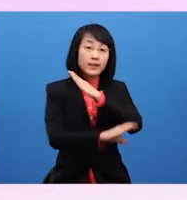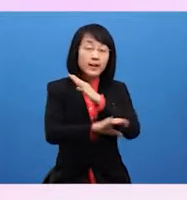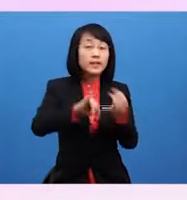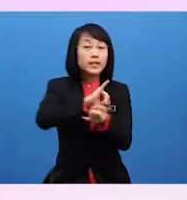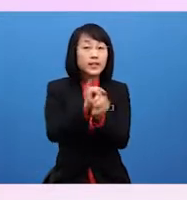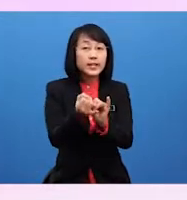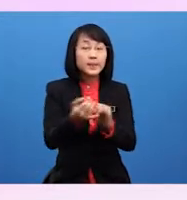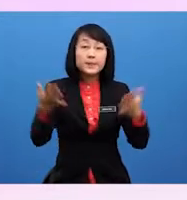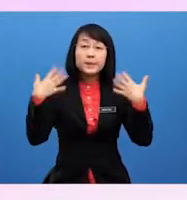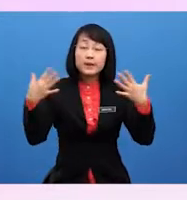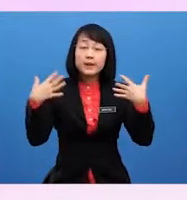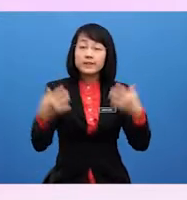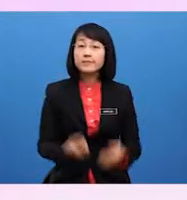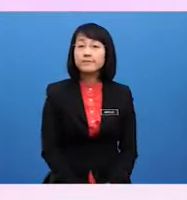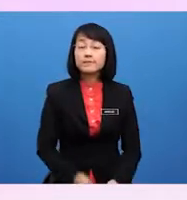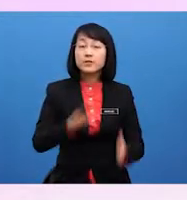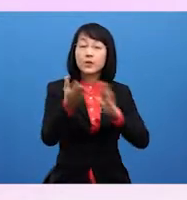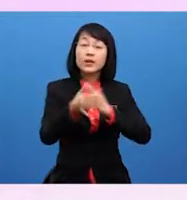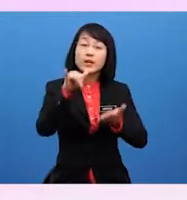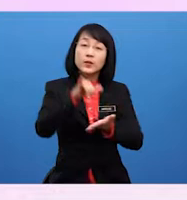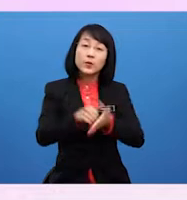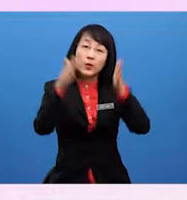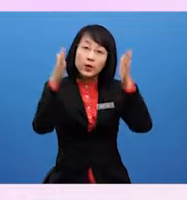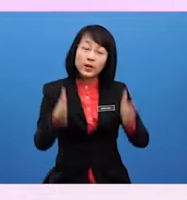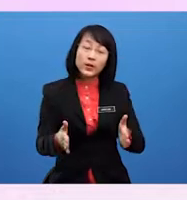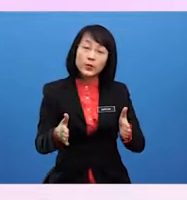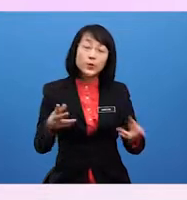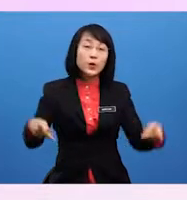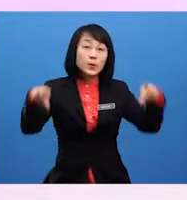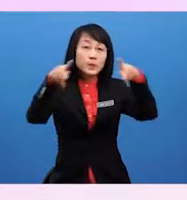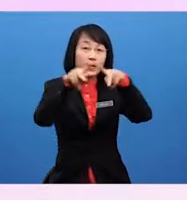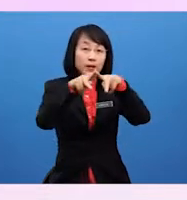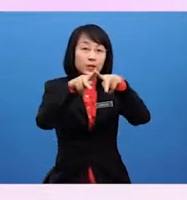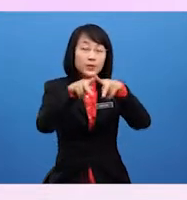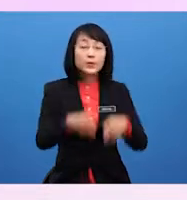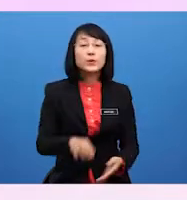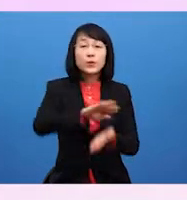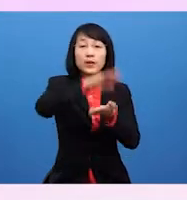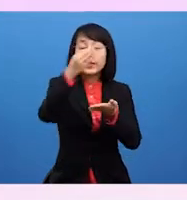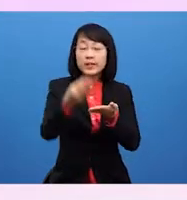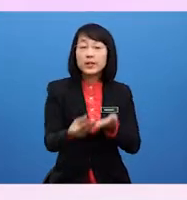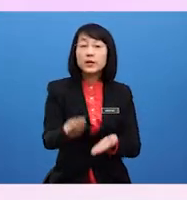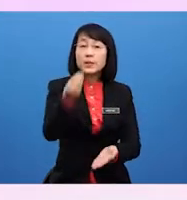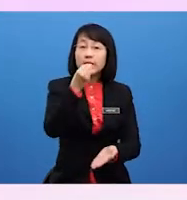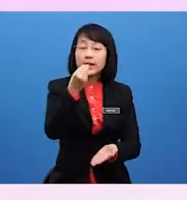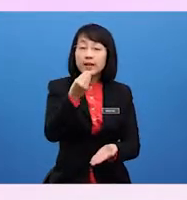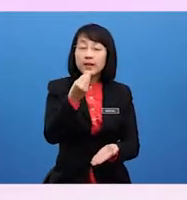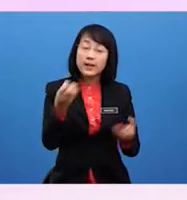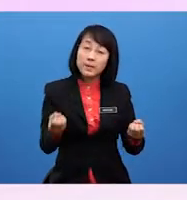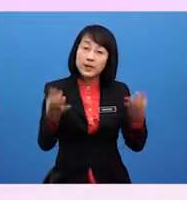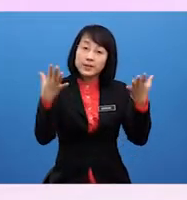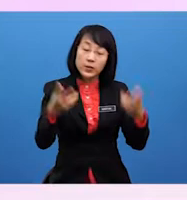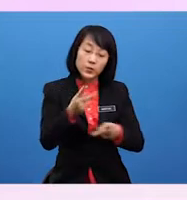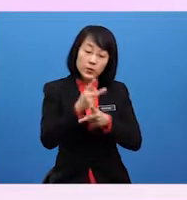Oleh itu, mereka memerlukan kuantiti makanan yang lebih banyak untuk mengekalkan